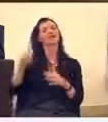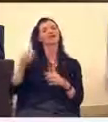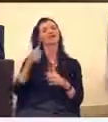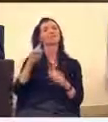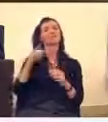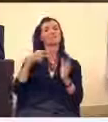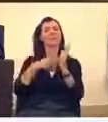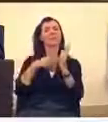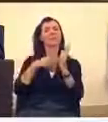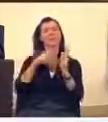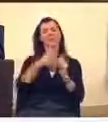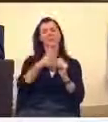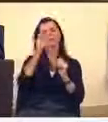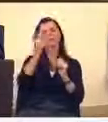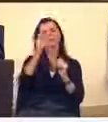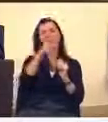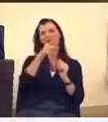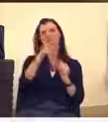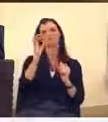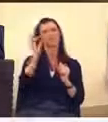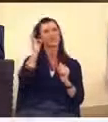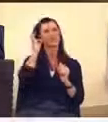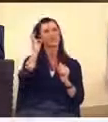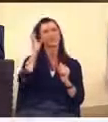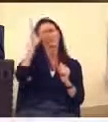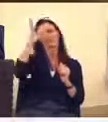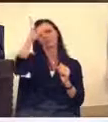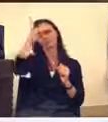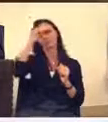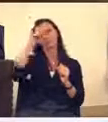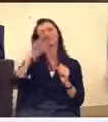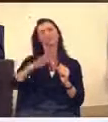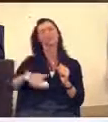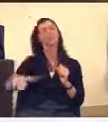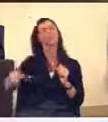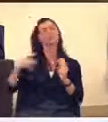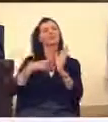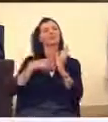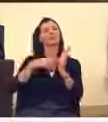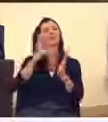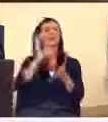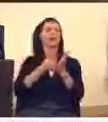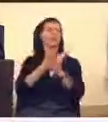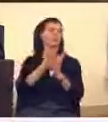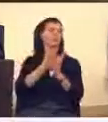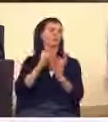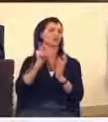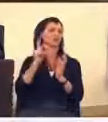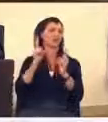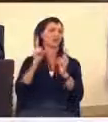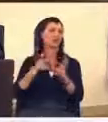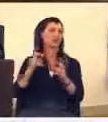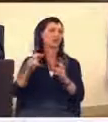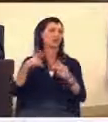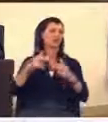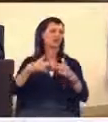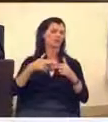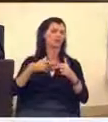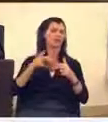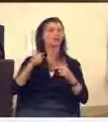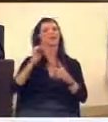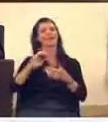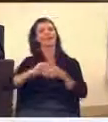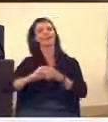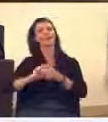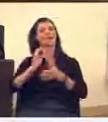נשים וילדים וגם גברים על ידי אנשי ביטחון, בגלל אלימות, אלימות שיכולה להיות בין שכנים, אלימות בין חברים, אלימות